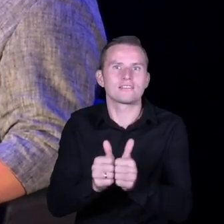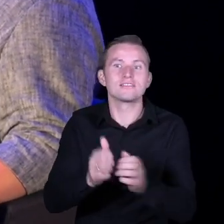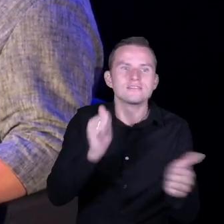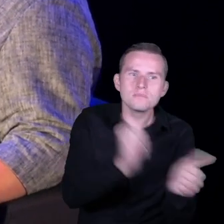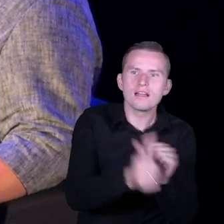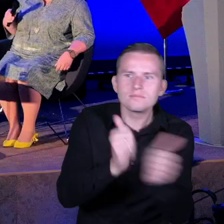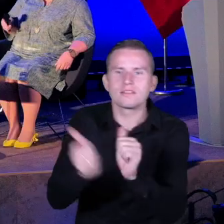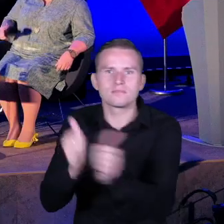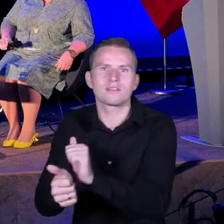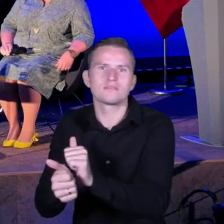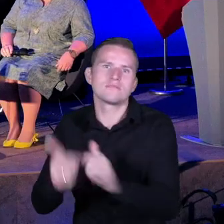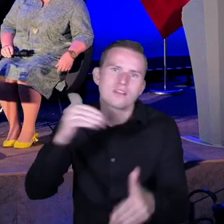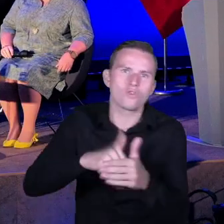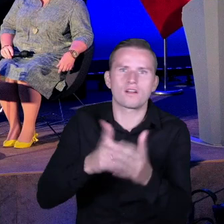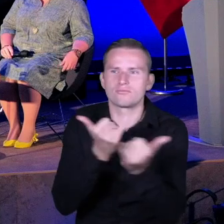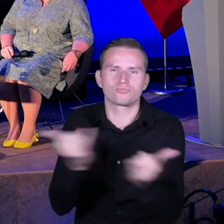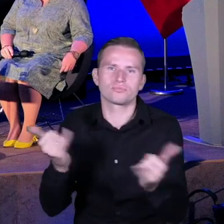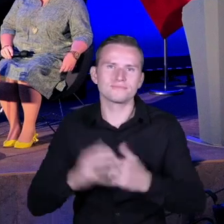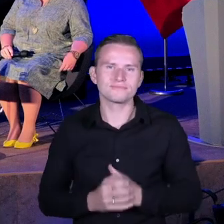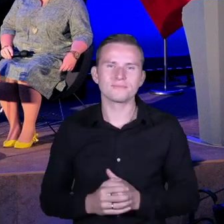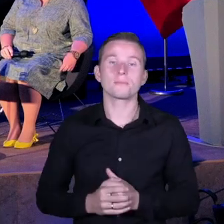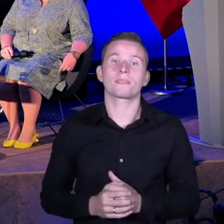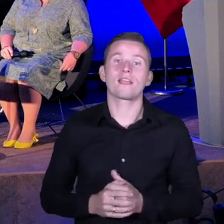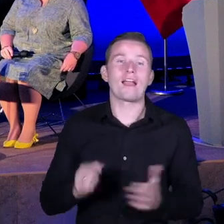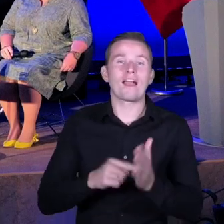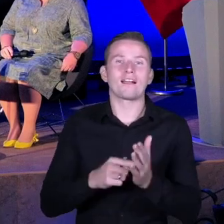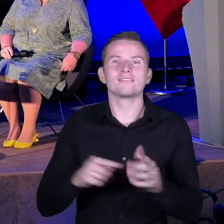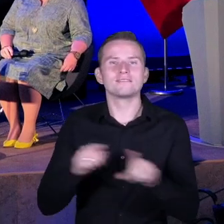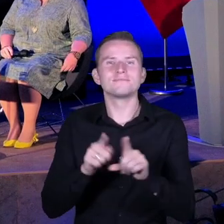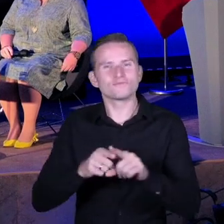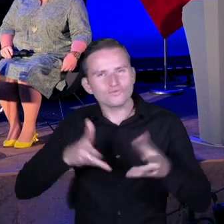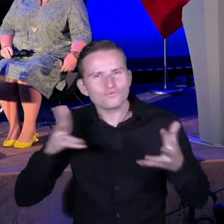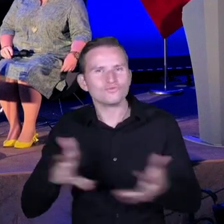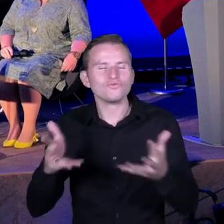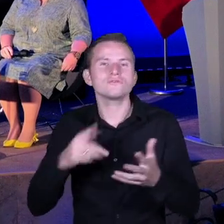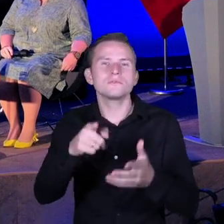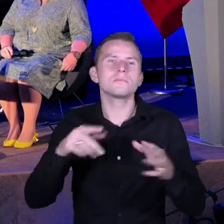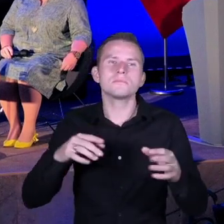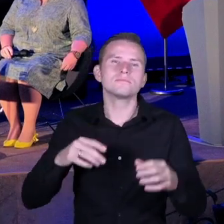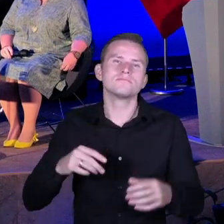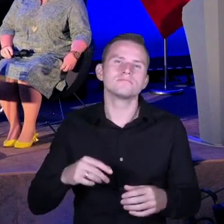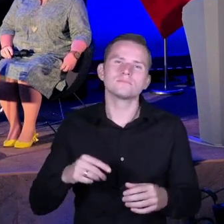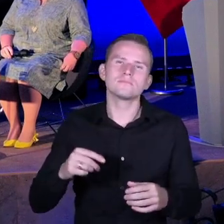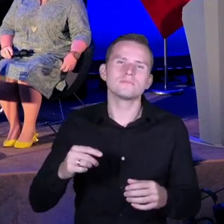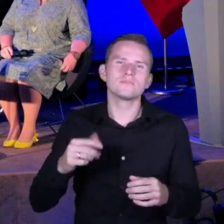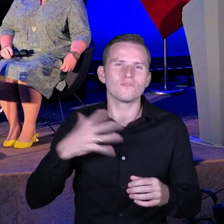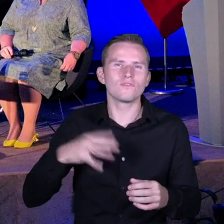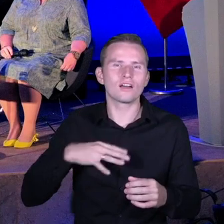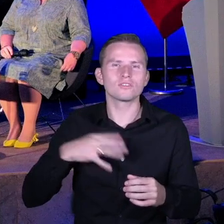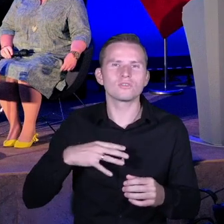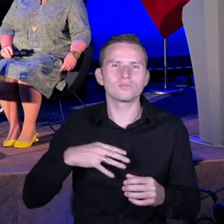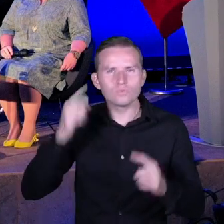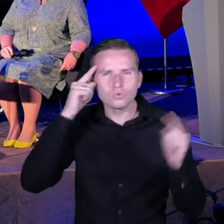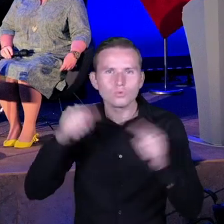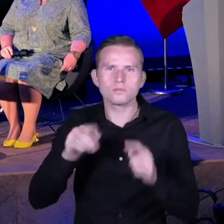postaw. Super. Dzięki uprzejmie. Mówisz o takim niszczeniu inwentaryzacji. Zachęcam Państwa do zwrócenia na to uwagę. W materiałach, które Państwo